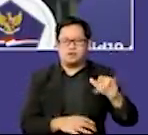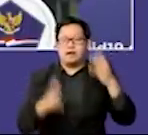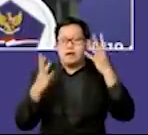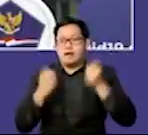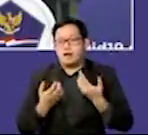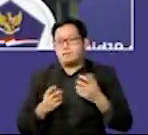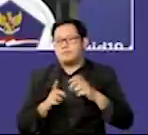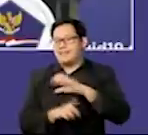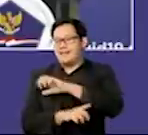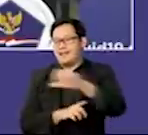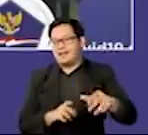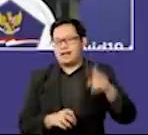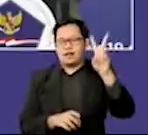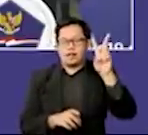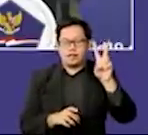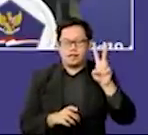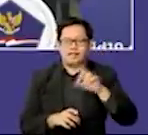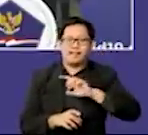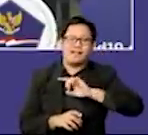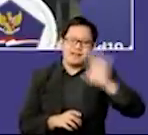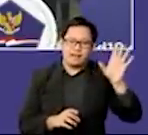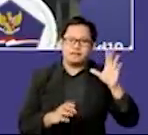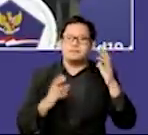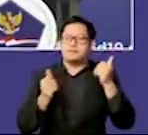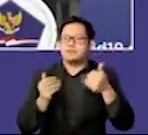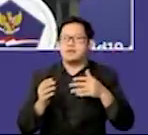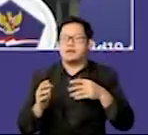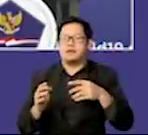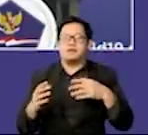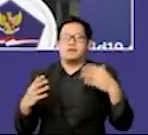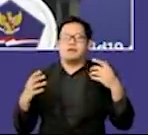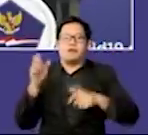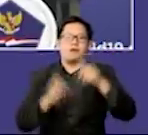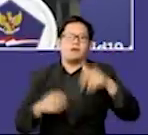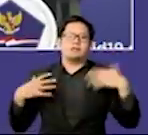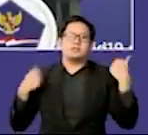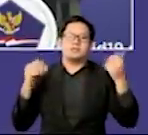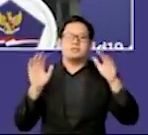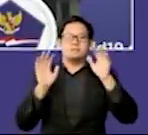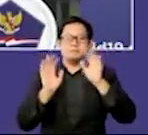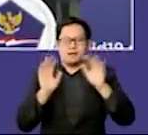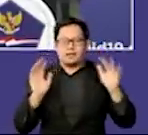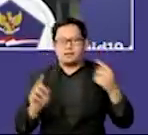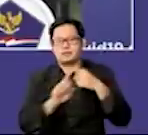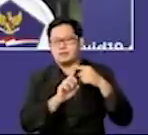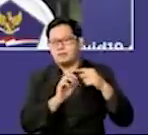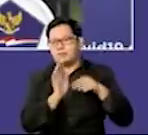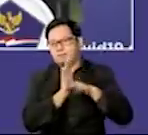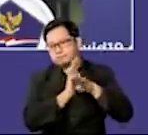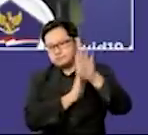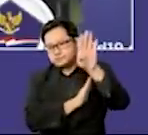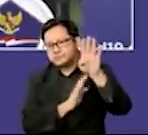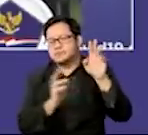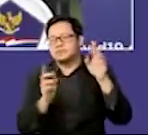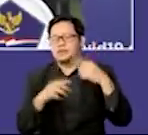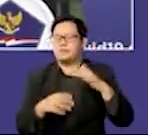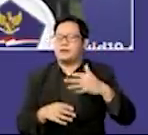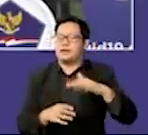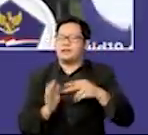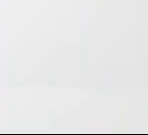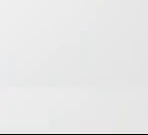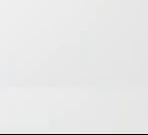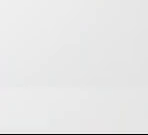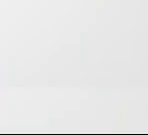lain bisa menyusul meningkatkan angka kesembuhannya menjadi lebih tinggi sehingga rata-rata nasionalnya juga harus bisa